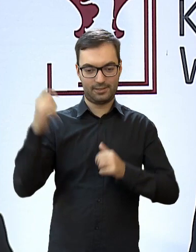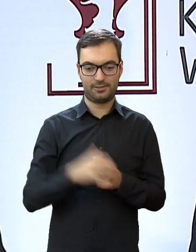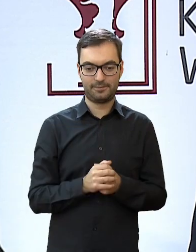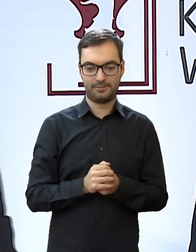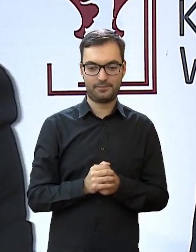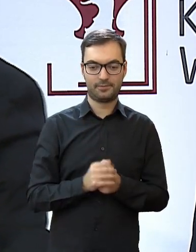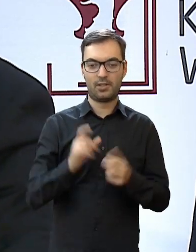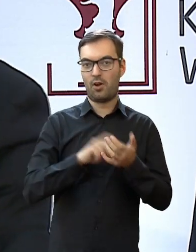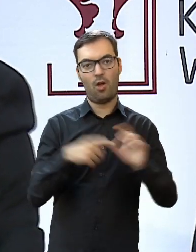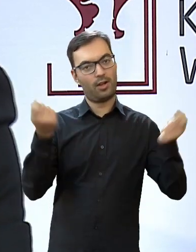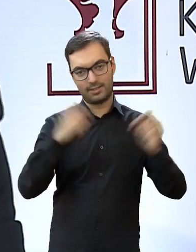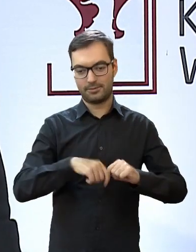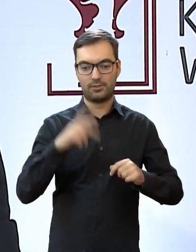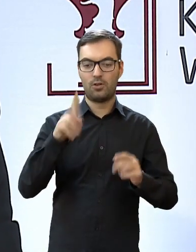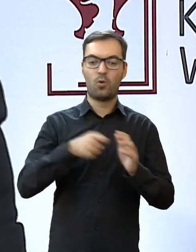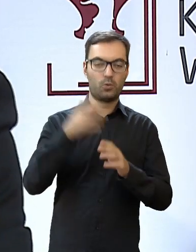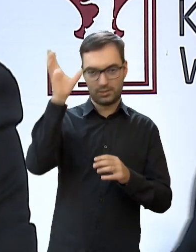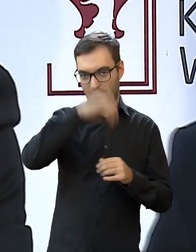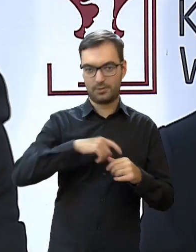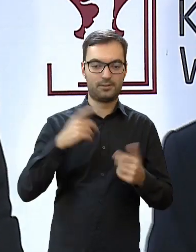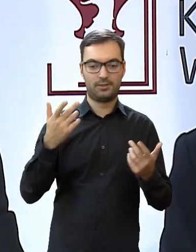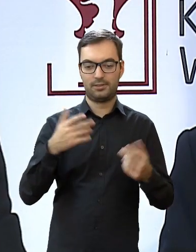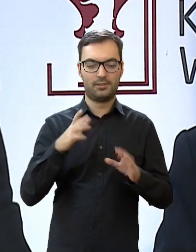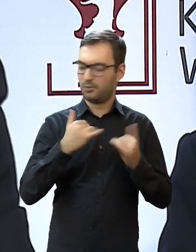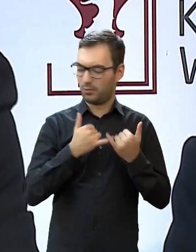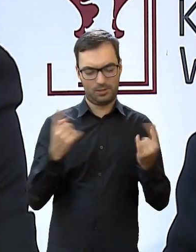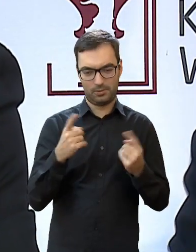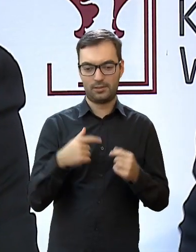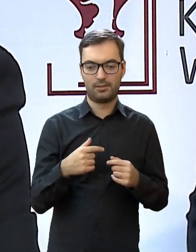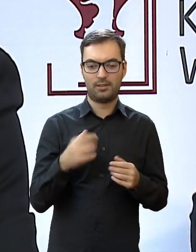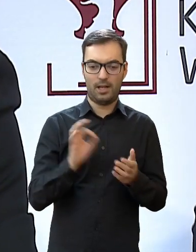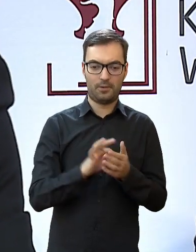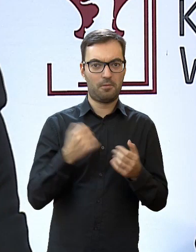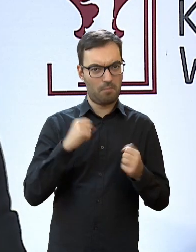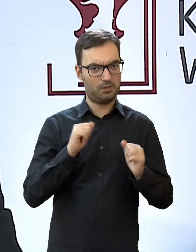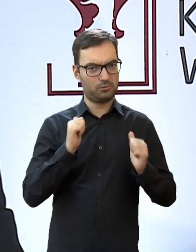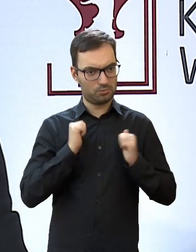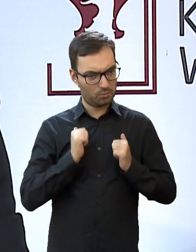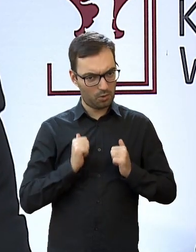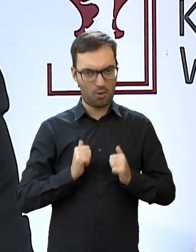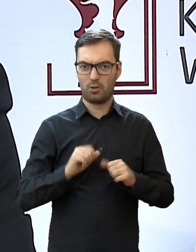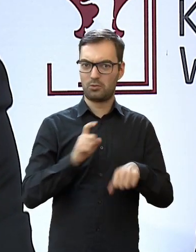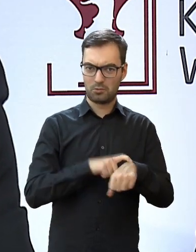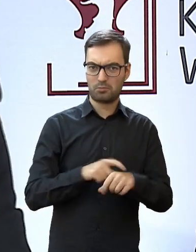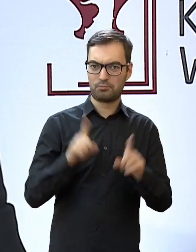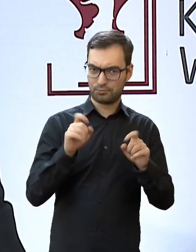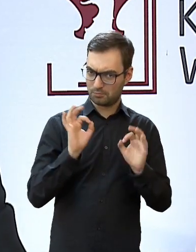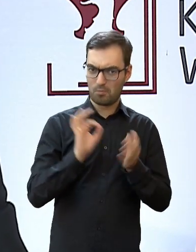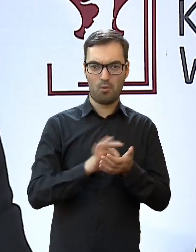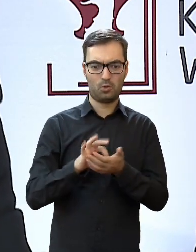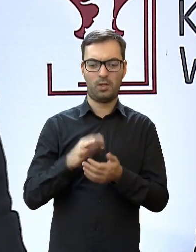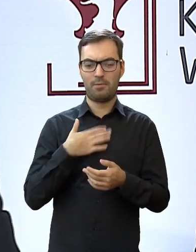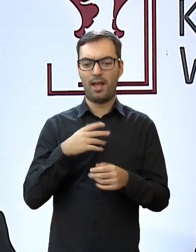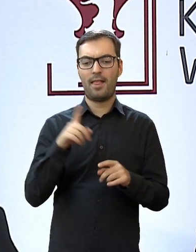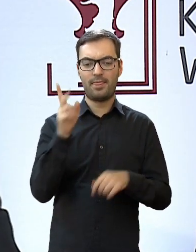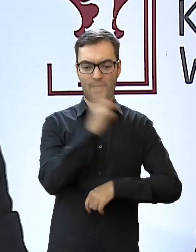lokal zamknięty, ktoś klucza zapomniał w Polsce, tak, różne rzeczy. Tym razem było niezwykle w Polsce, wszystko ruszyło w terminie i miałem dyżur